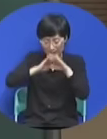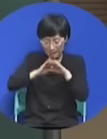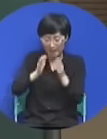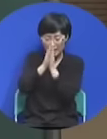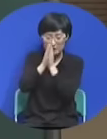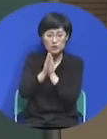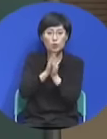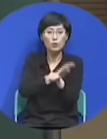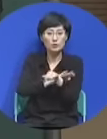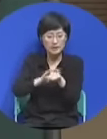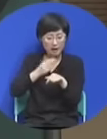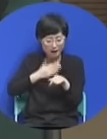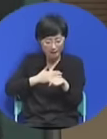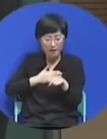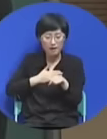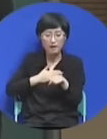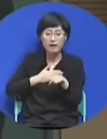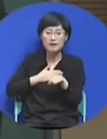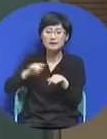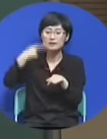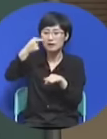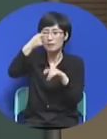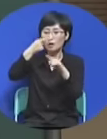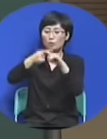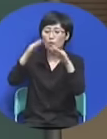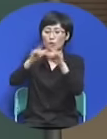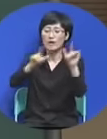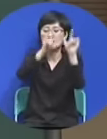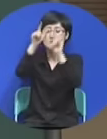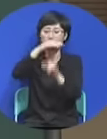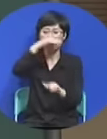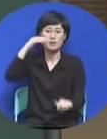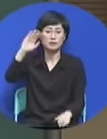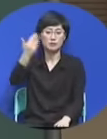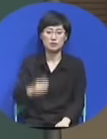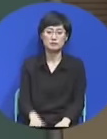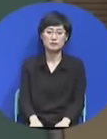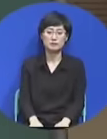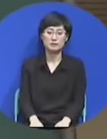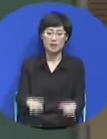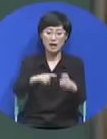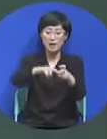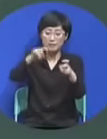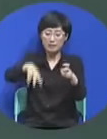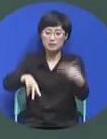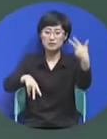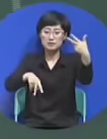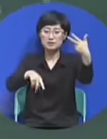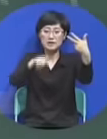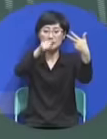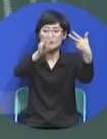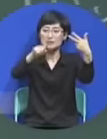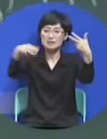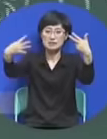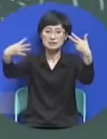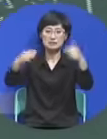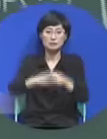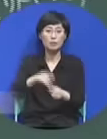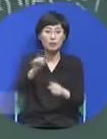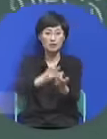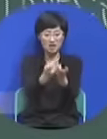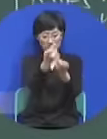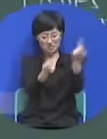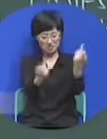从这个时候起教会的生活才会开始. 뭡니까? 是什么? 마태복음 7장입니다. 是马太福音 7章. 이제는 형제를 비판하고 뭐 하던 걸 다